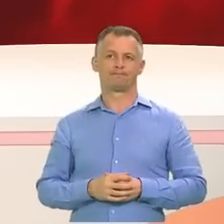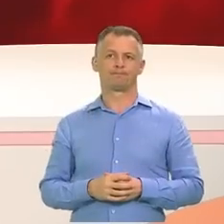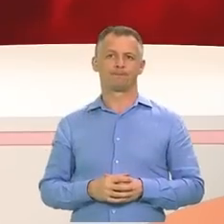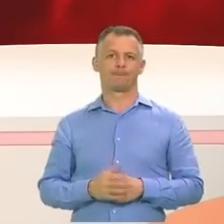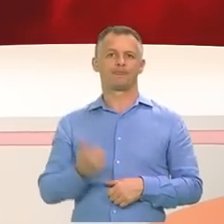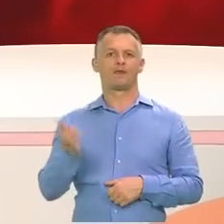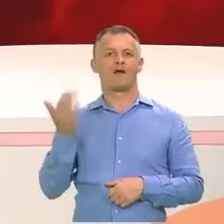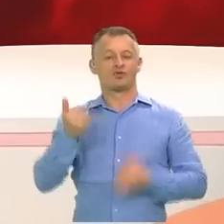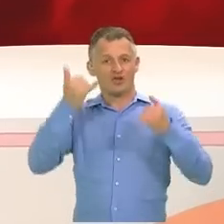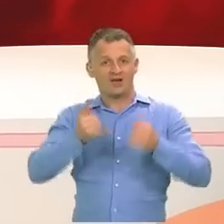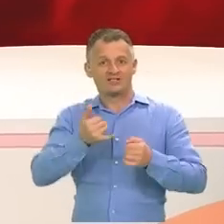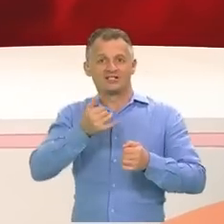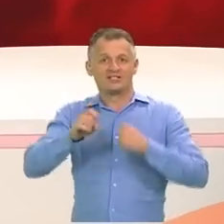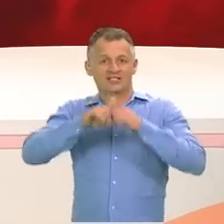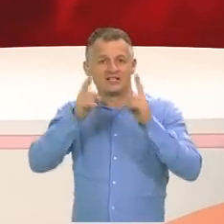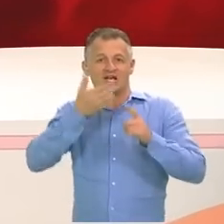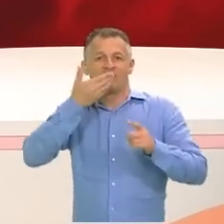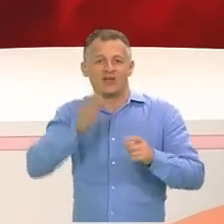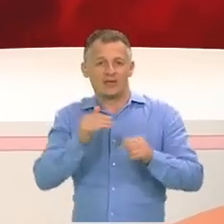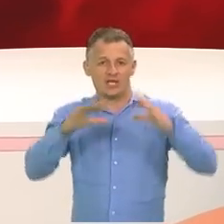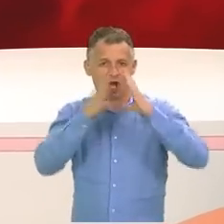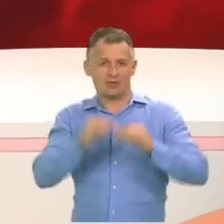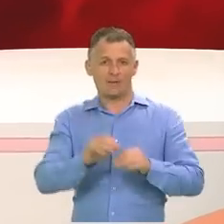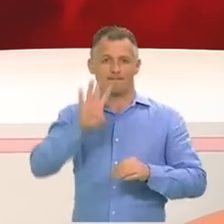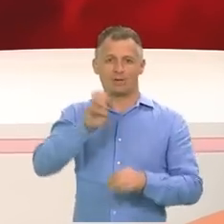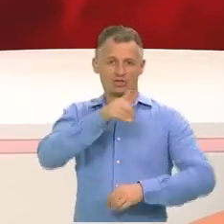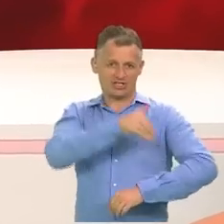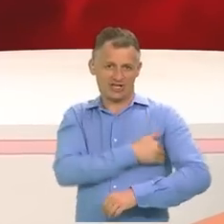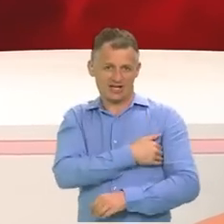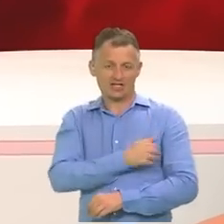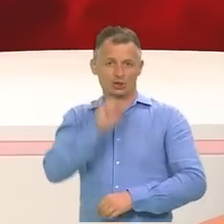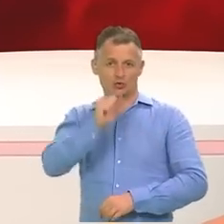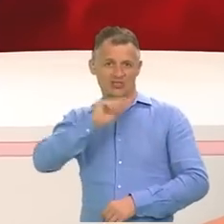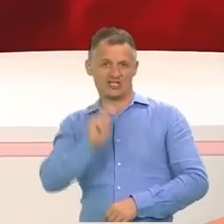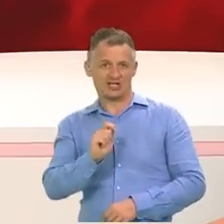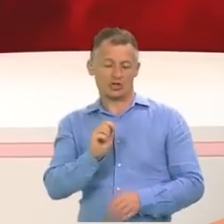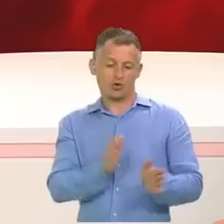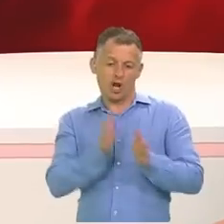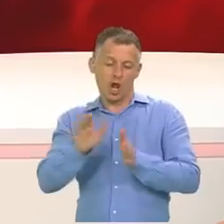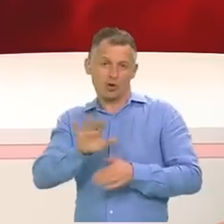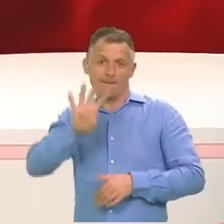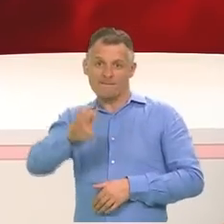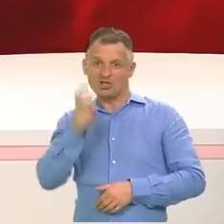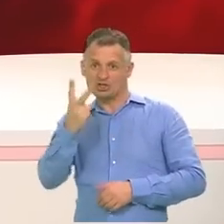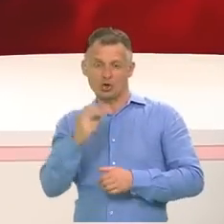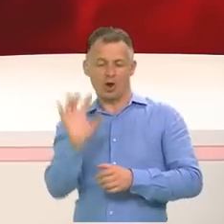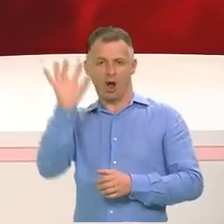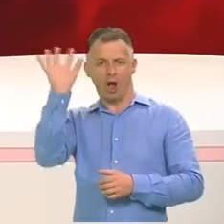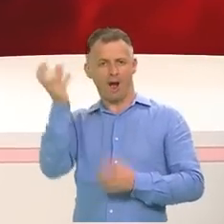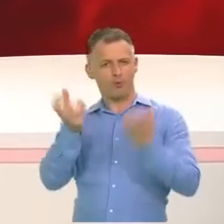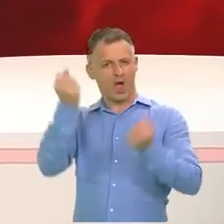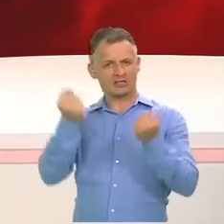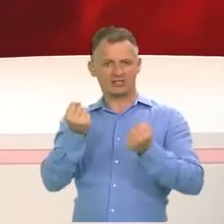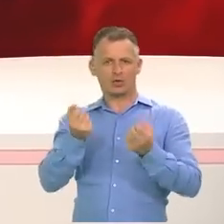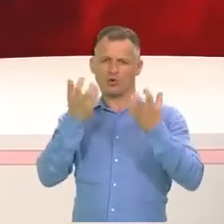A fost și astăzi zi de foc în România, cu 40 de grade în sudul țării, în unele locuri chiar 42. Ambulanțele au făcut față cu greu